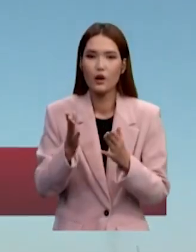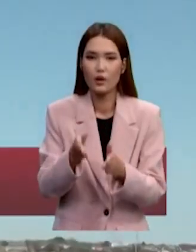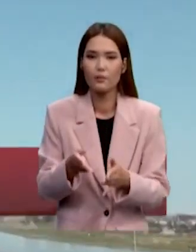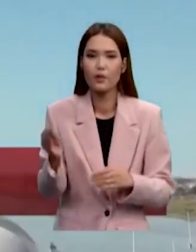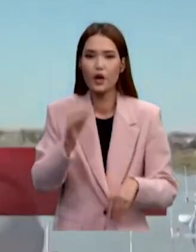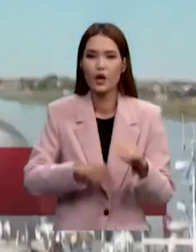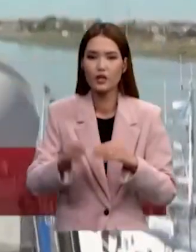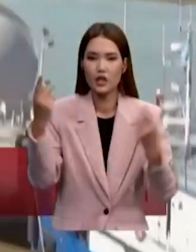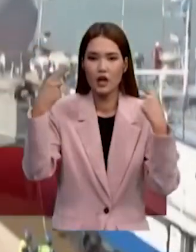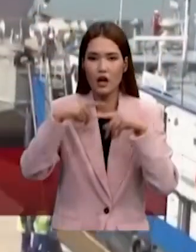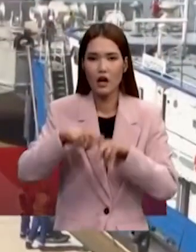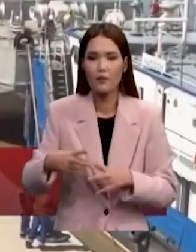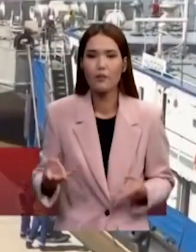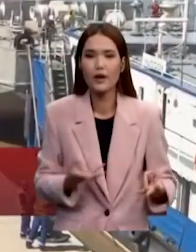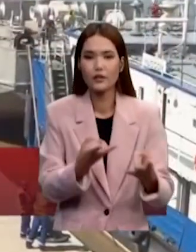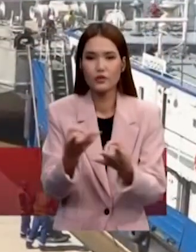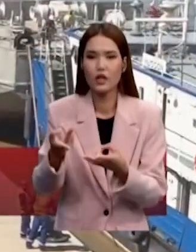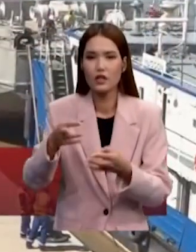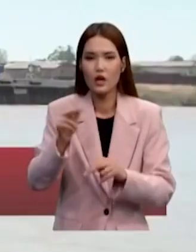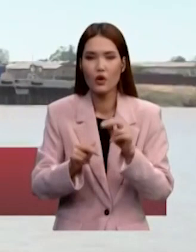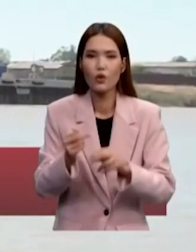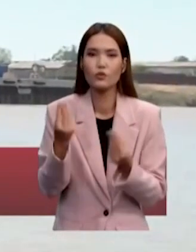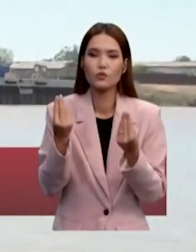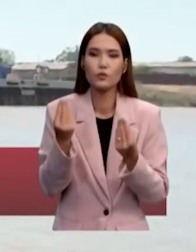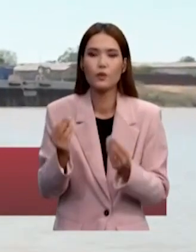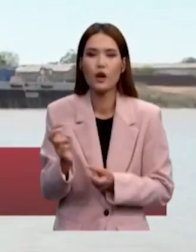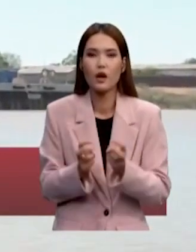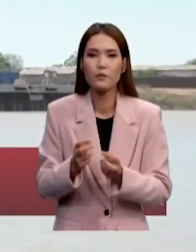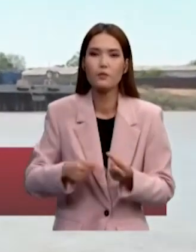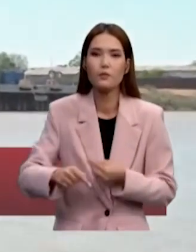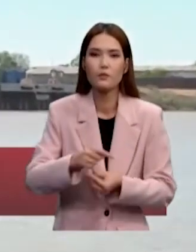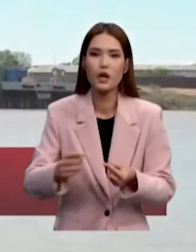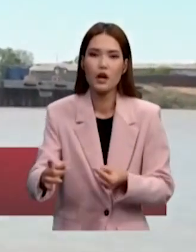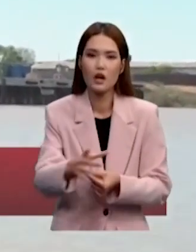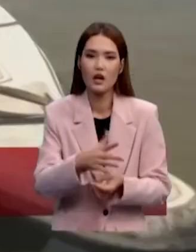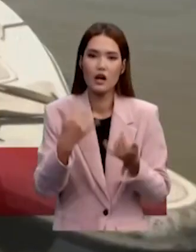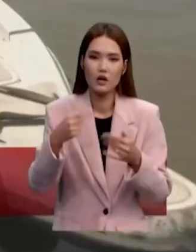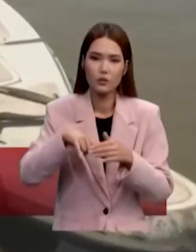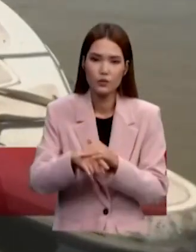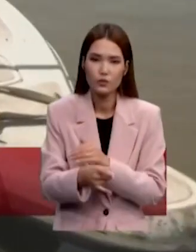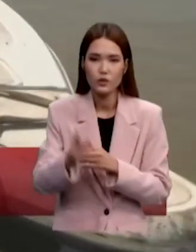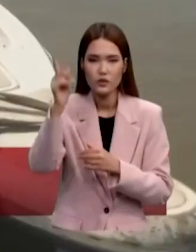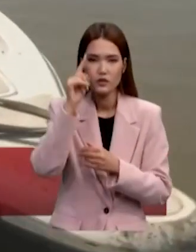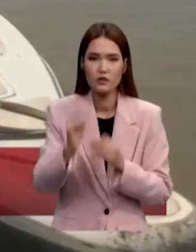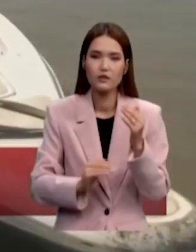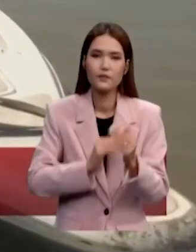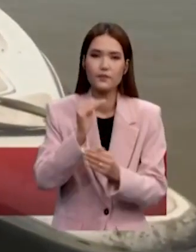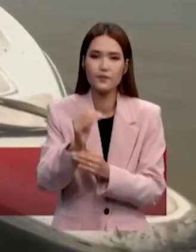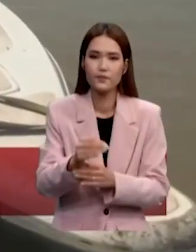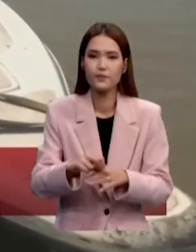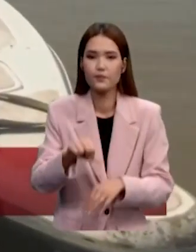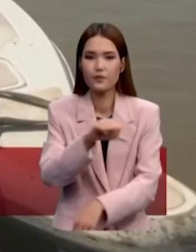поставлялось оборудование, необходимое для строительства крупных предприятий региона. А сейчас глубина морского дна не достигает и